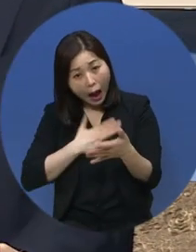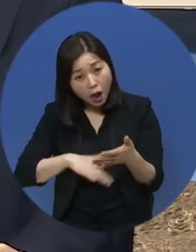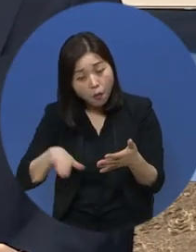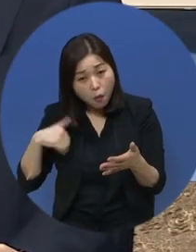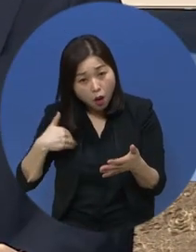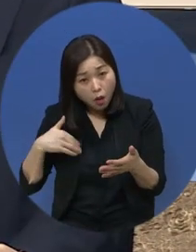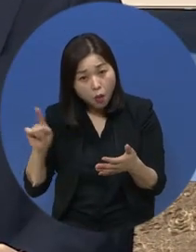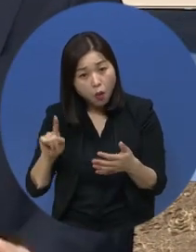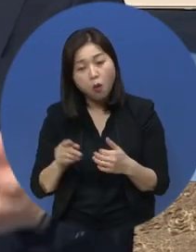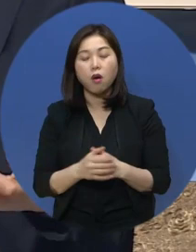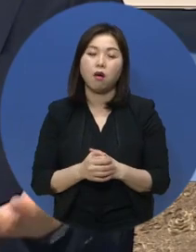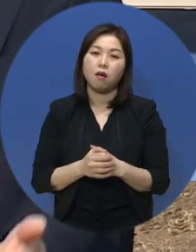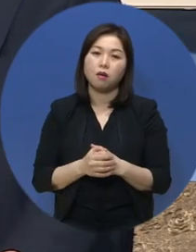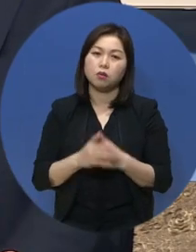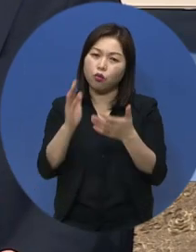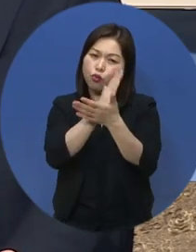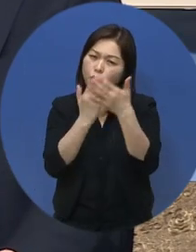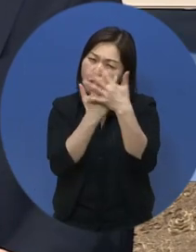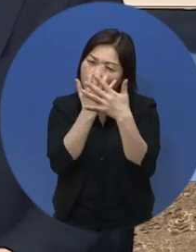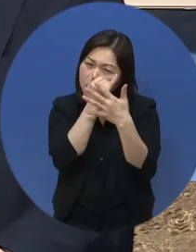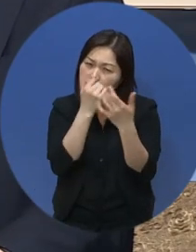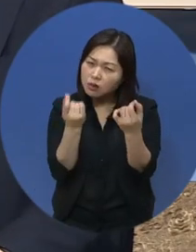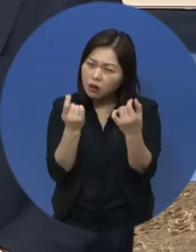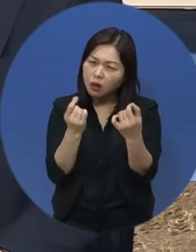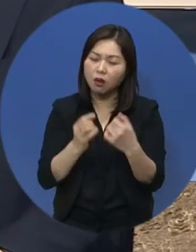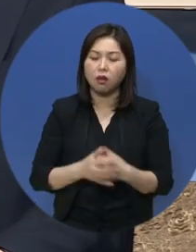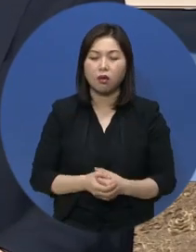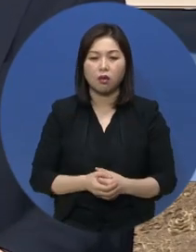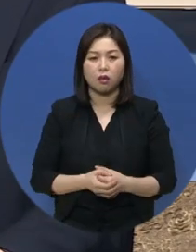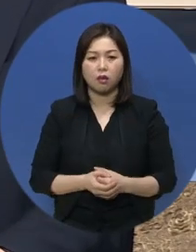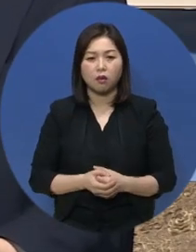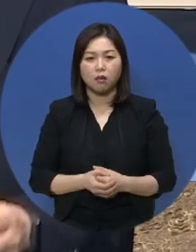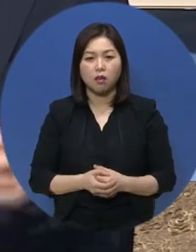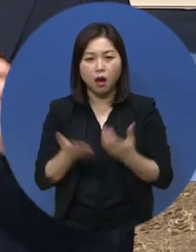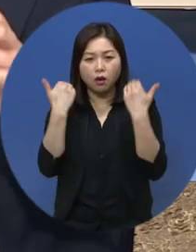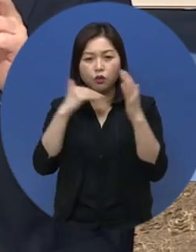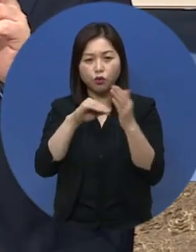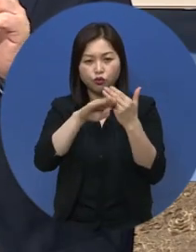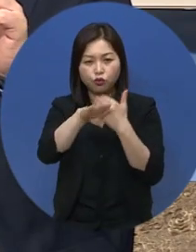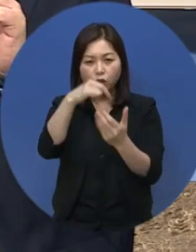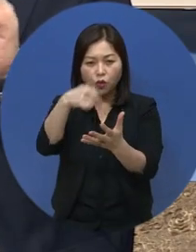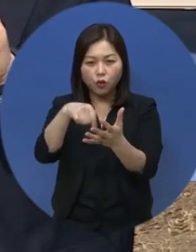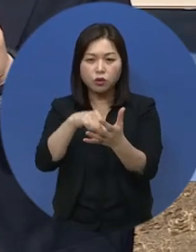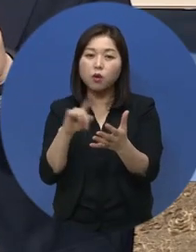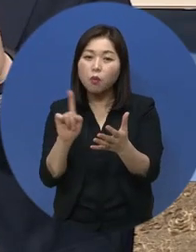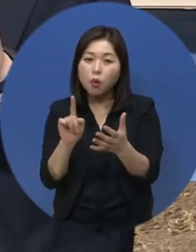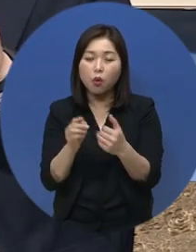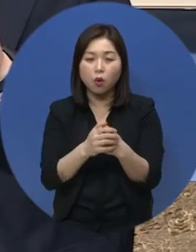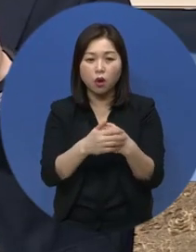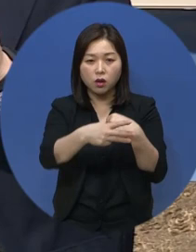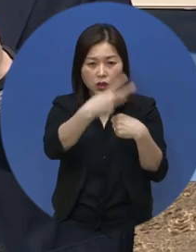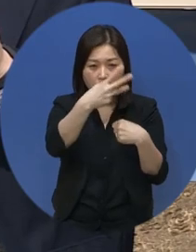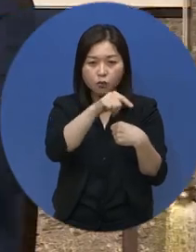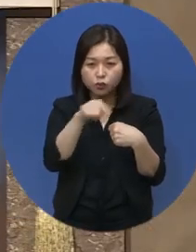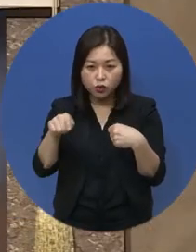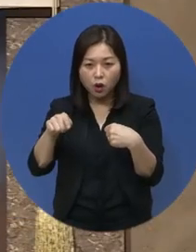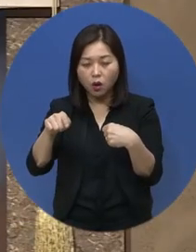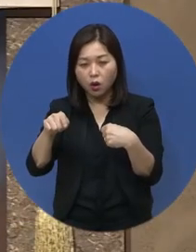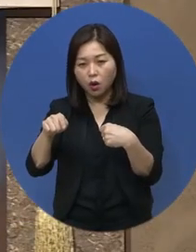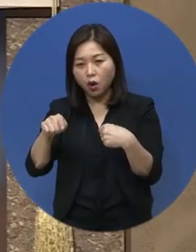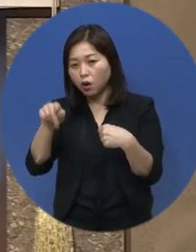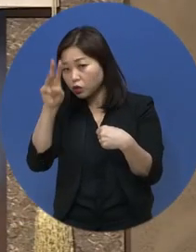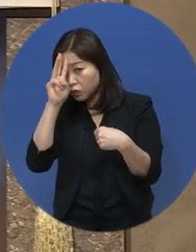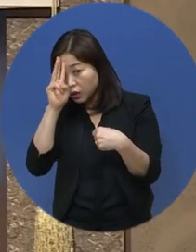그 구분이 좀 모호하죠. 예. 네. 그러니까 방과후 아카데미 같은 경우에는 초등학교 3학년부터 네.